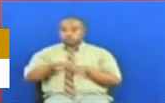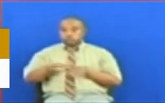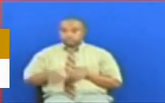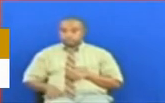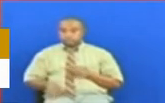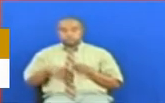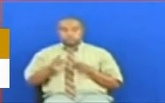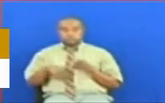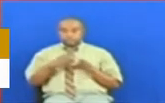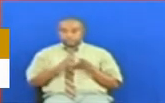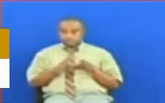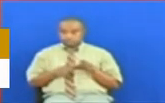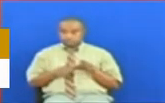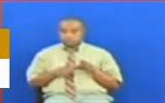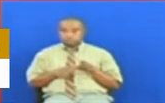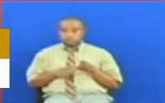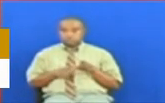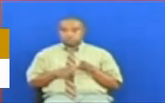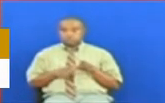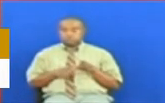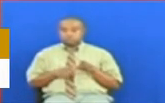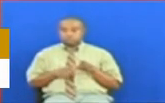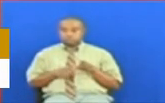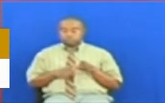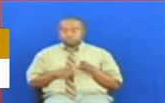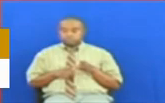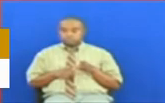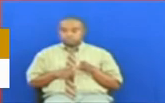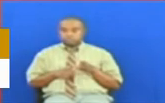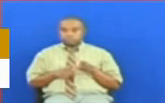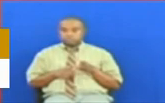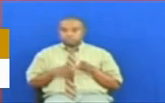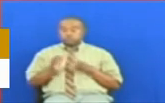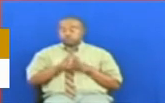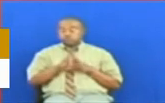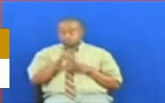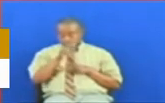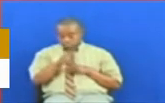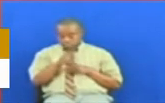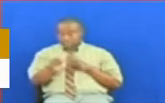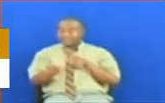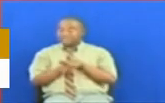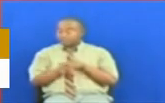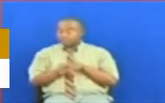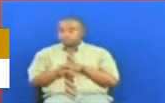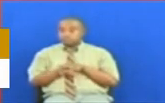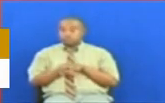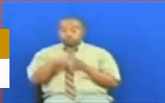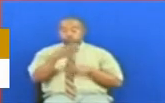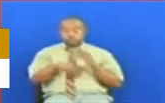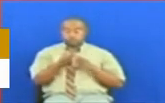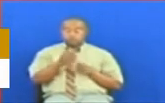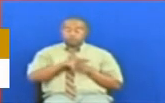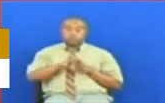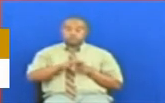Lakini la tatu ilikuwa ni kupanua wigo wa masharti ya ubora wa samaki, kujumuisha samaki wanaochakatwa kwa ajili ya